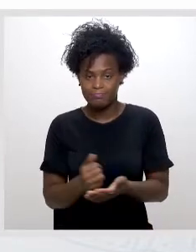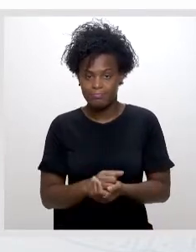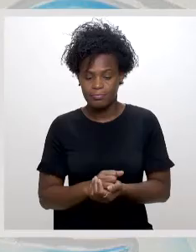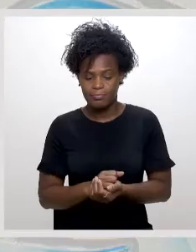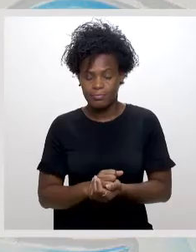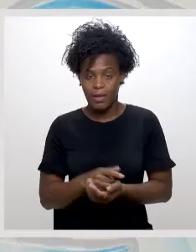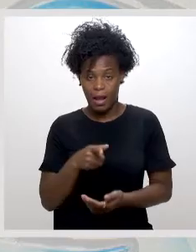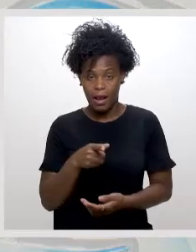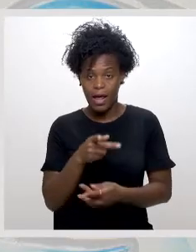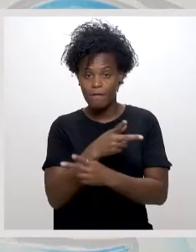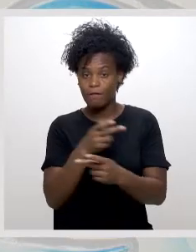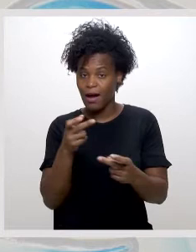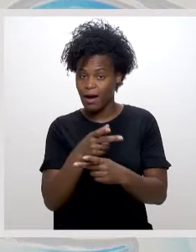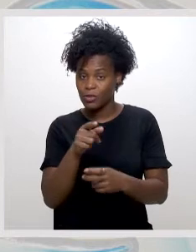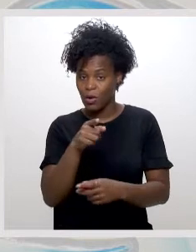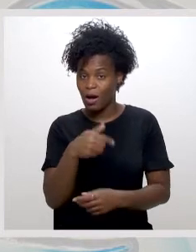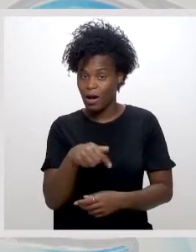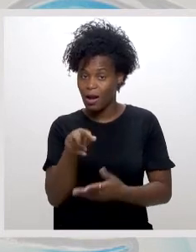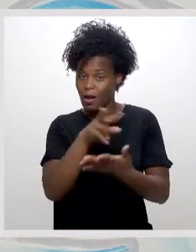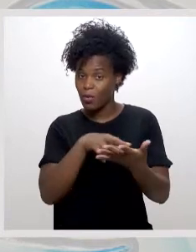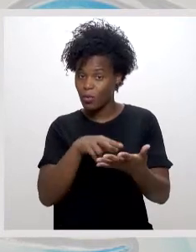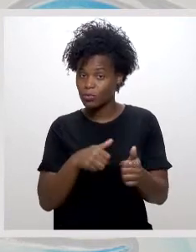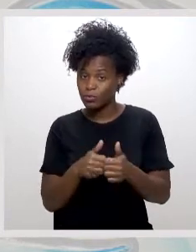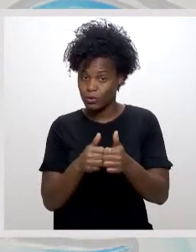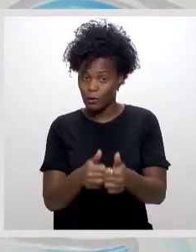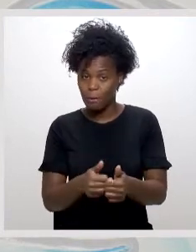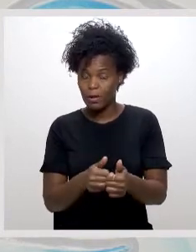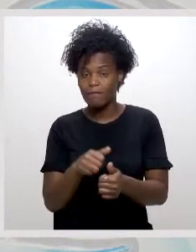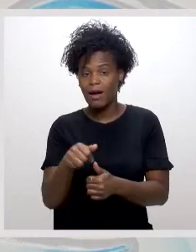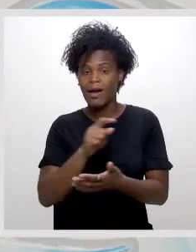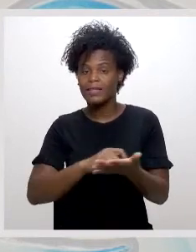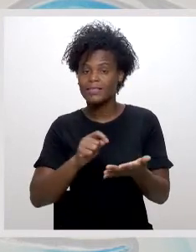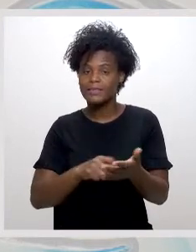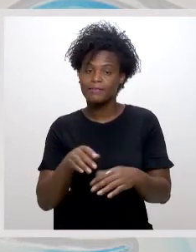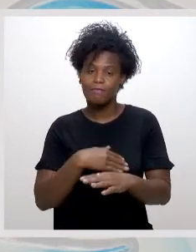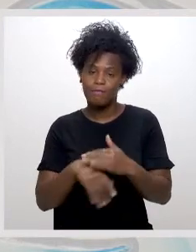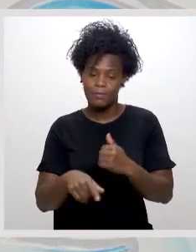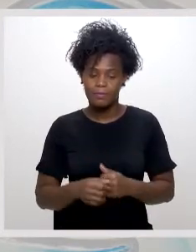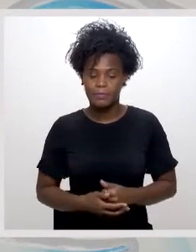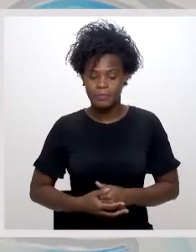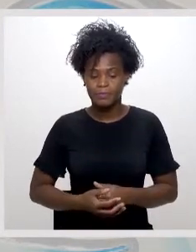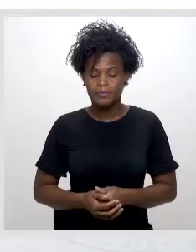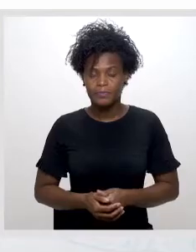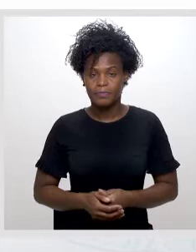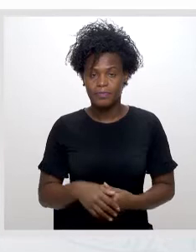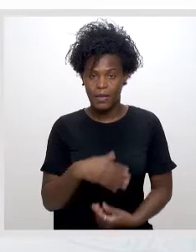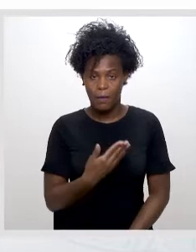Ici, tu as des phrases, on les a lues ensemble. On va faire un petit exercice.